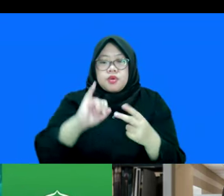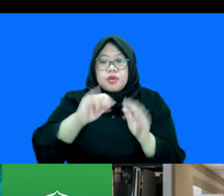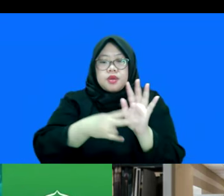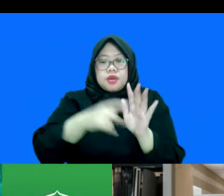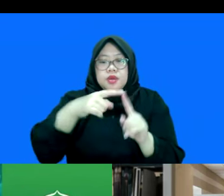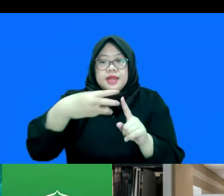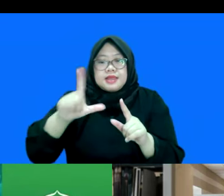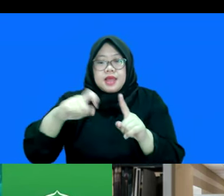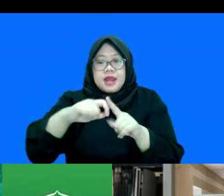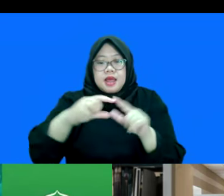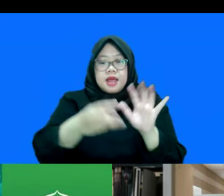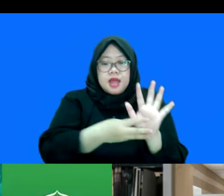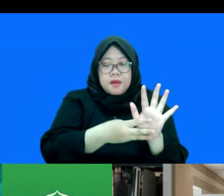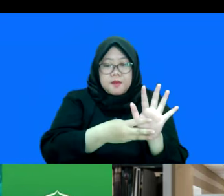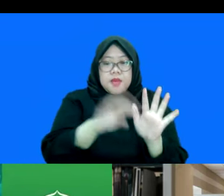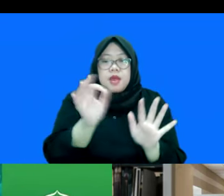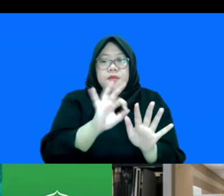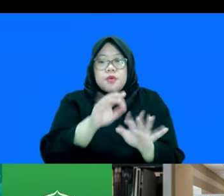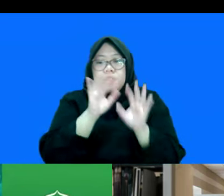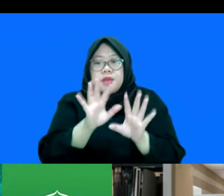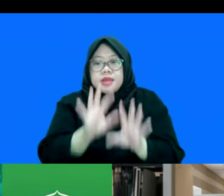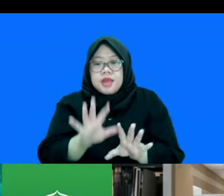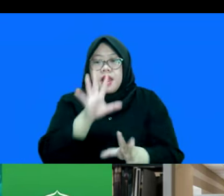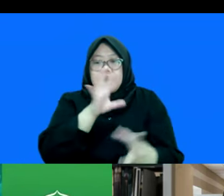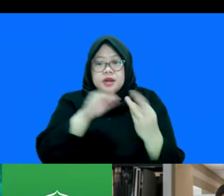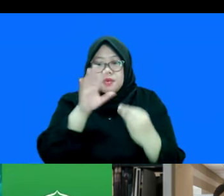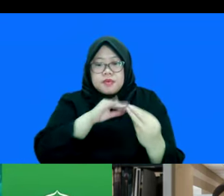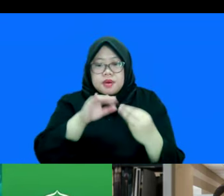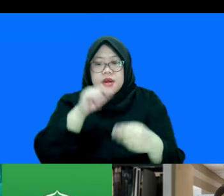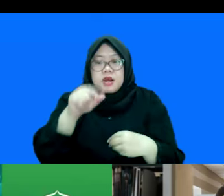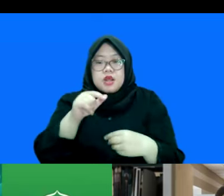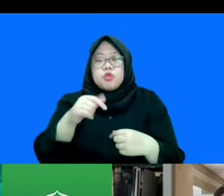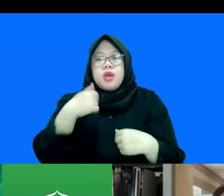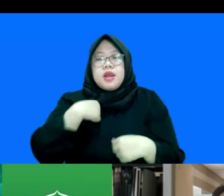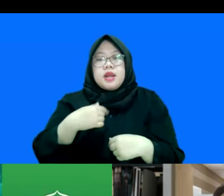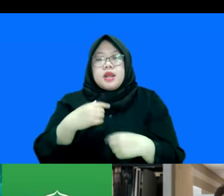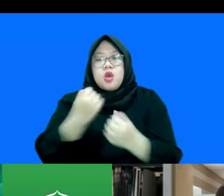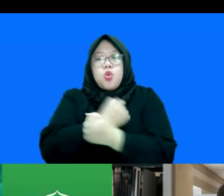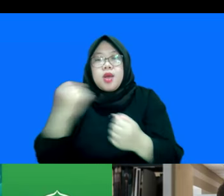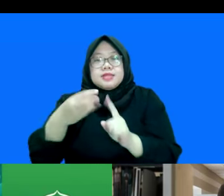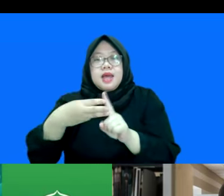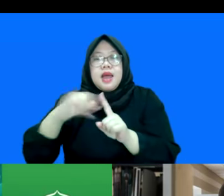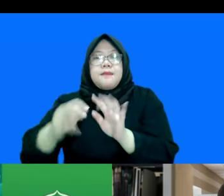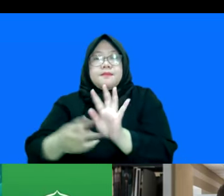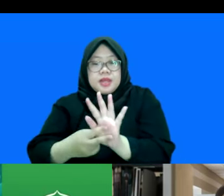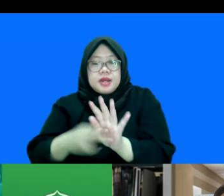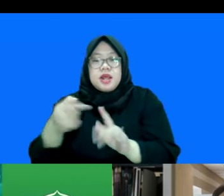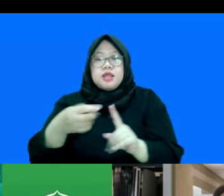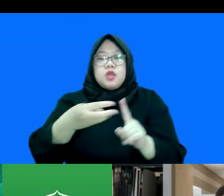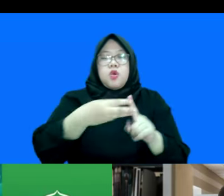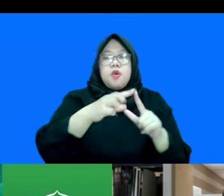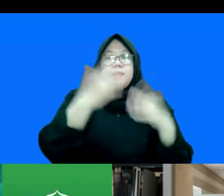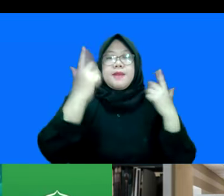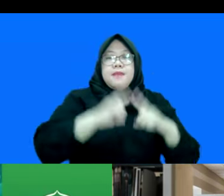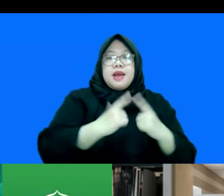Intelkam gitu ya, yang tadi belum banyak dibahas, itu ada kewenangan BIN, kemudian Badan Sandi Negara